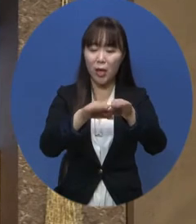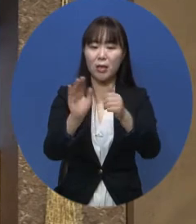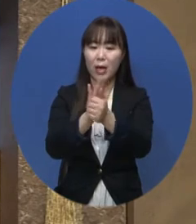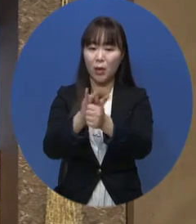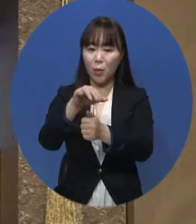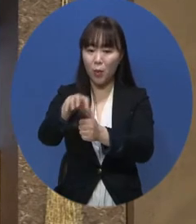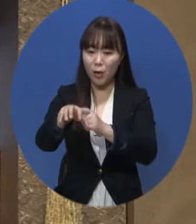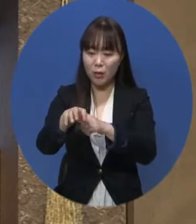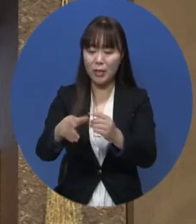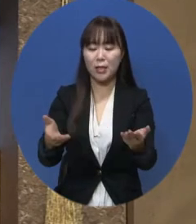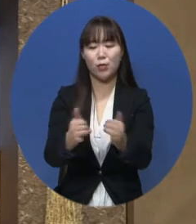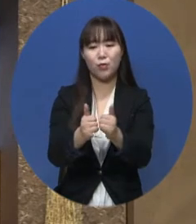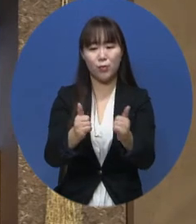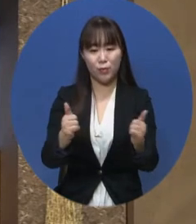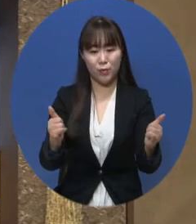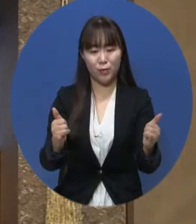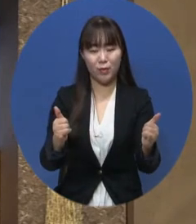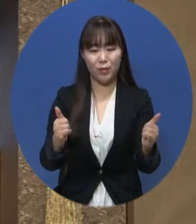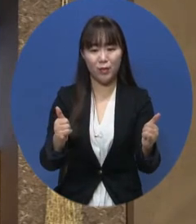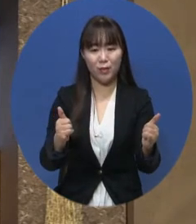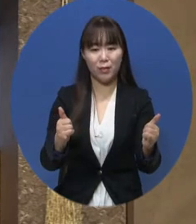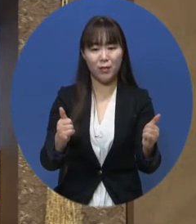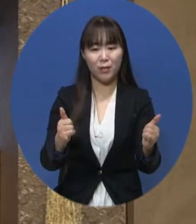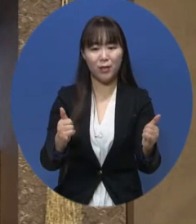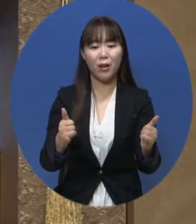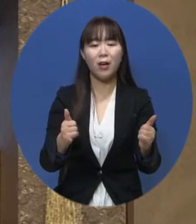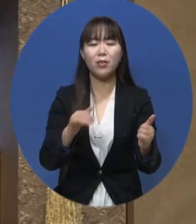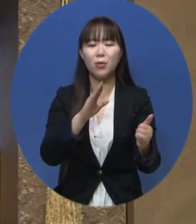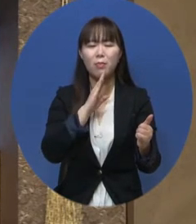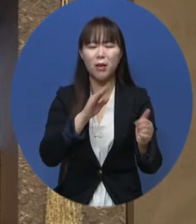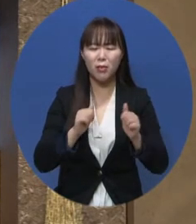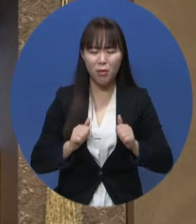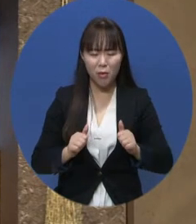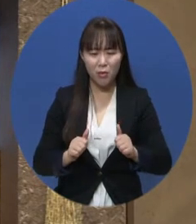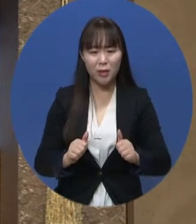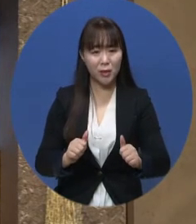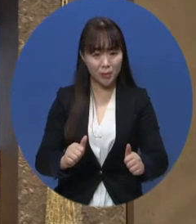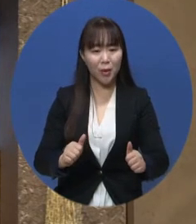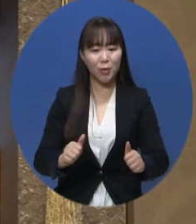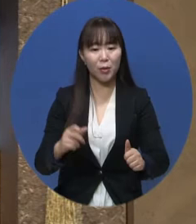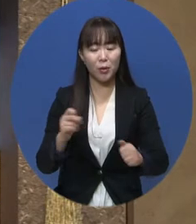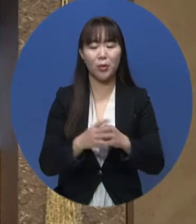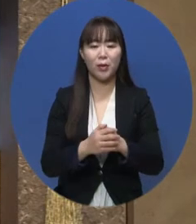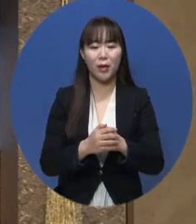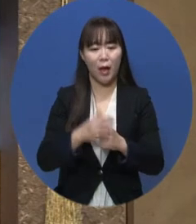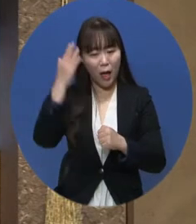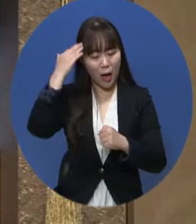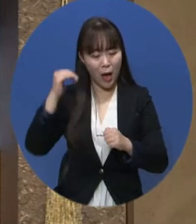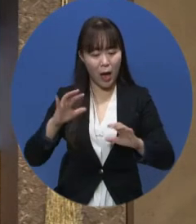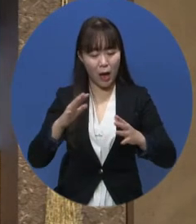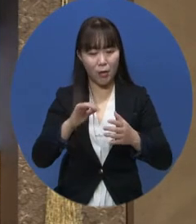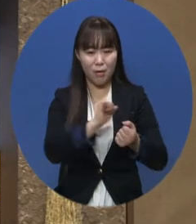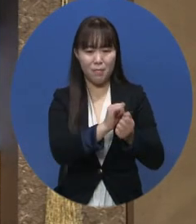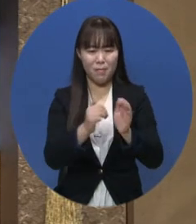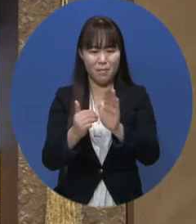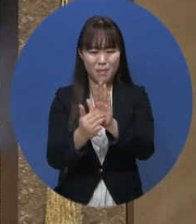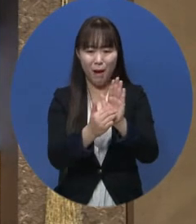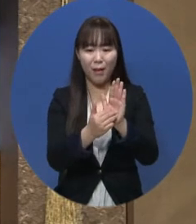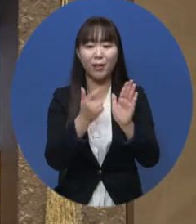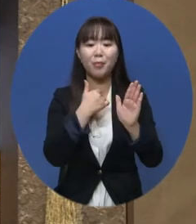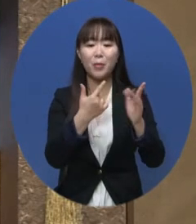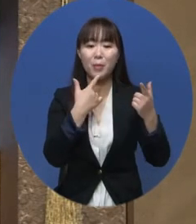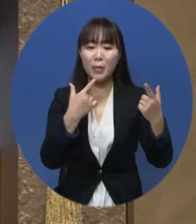양로원에서 근무하는 종사자들이 네. 참 열심히 하고 있고 또 K-방역이라는 것을 해온